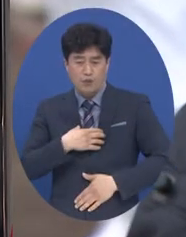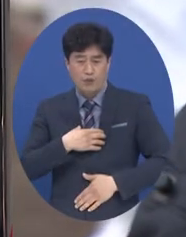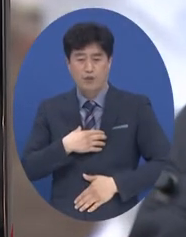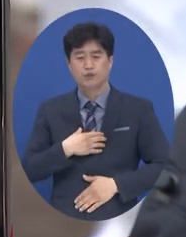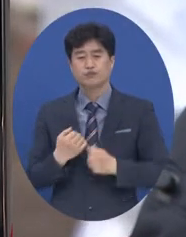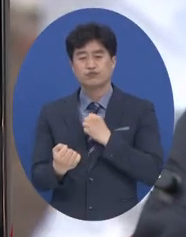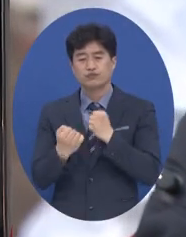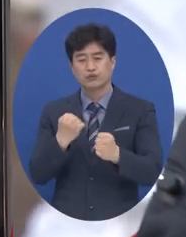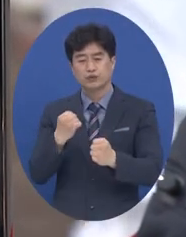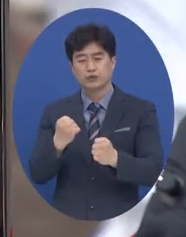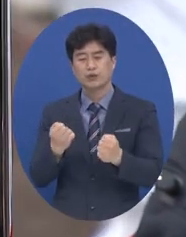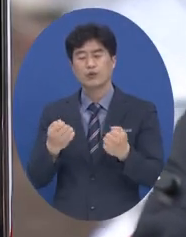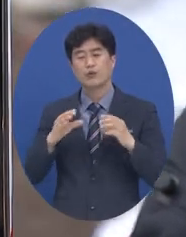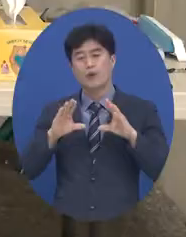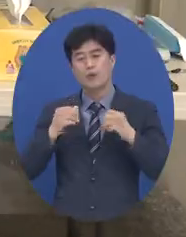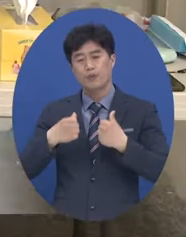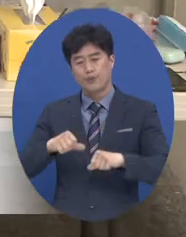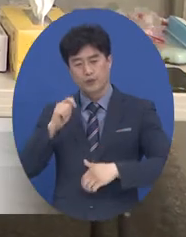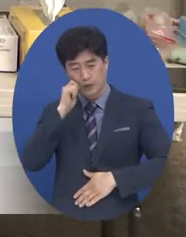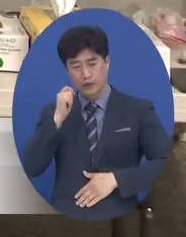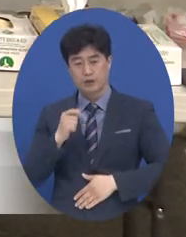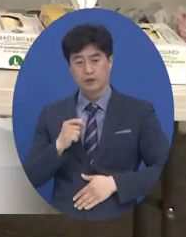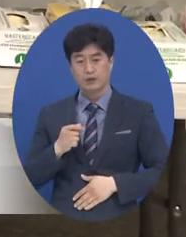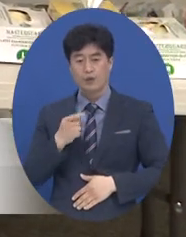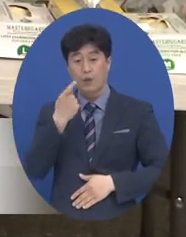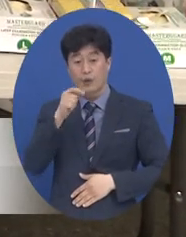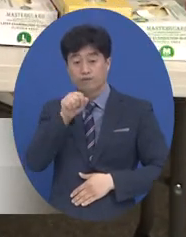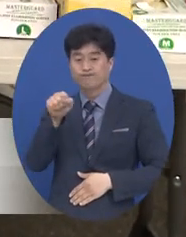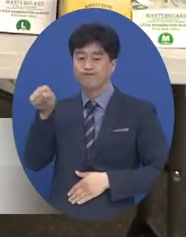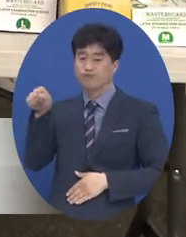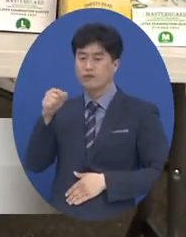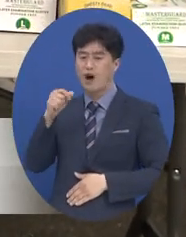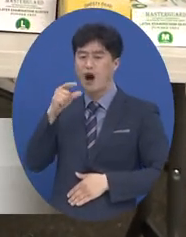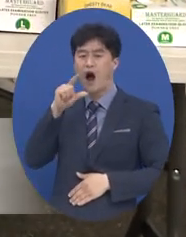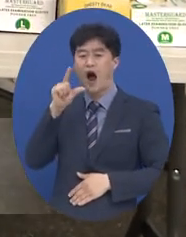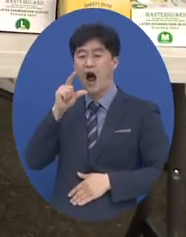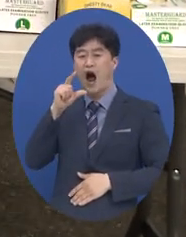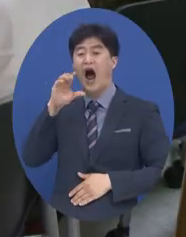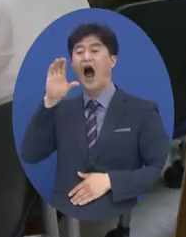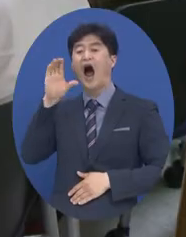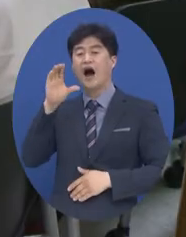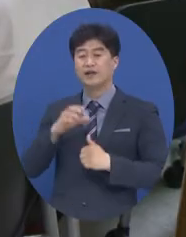놓지 못합니다. 고개 드시고 입 크게 벌리세요. 아, 소리 내세요.